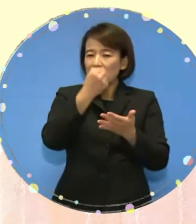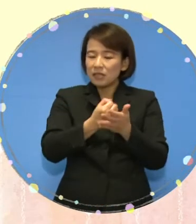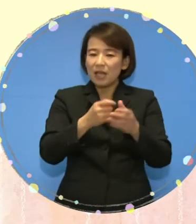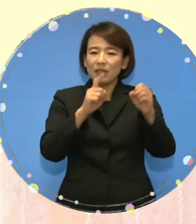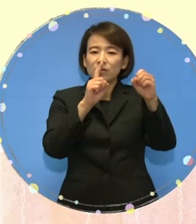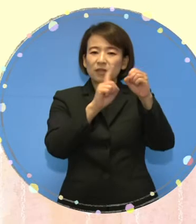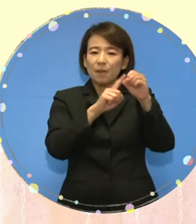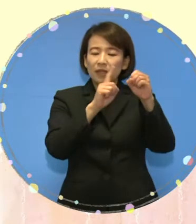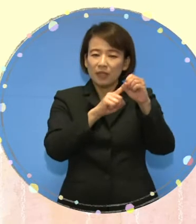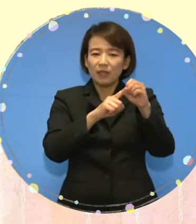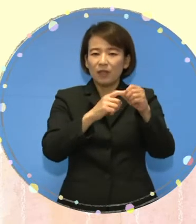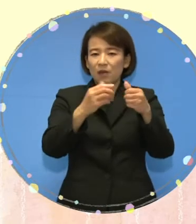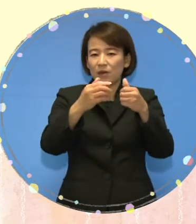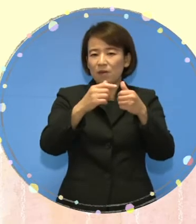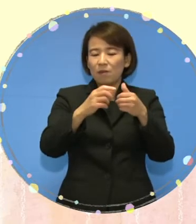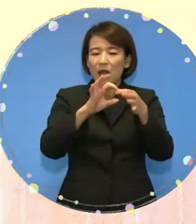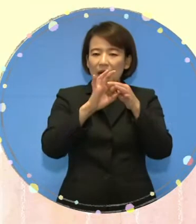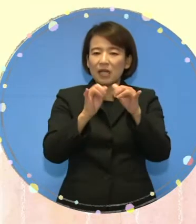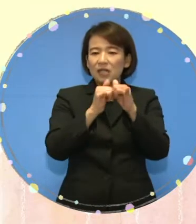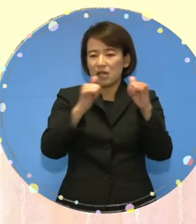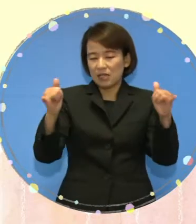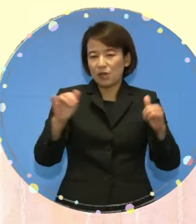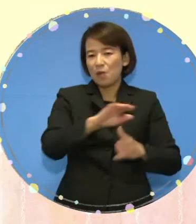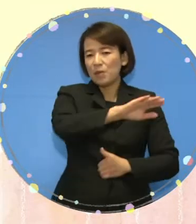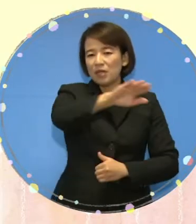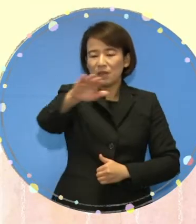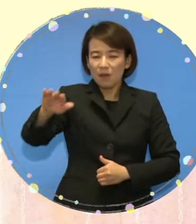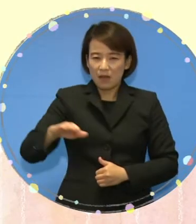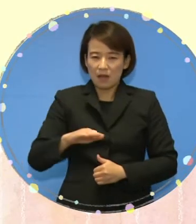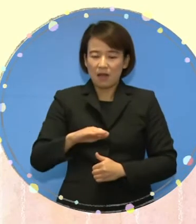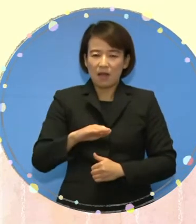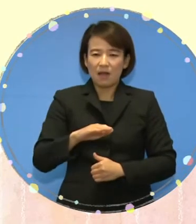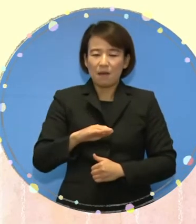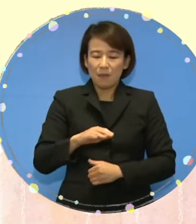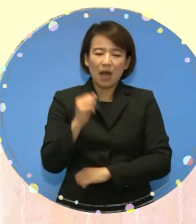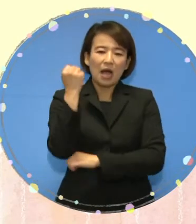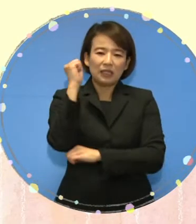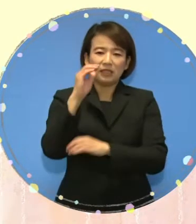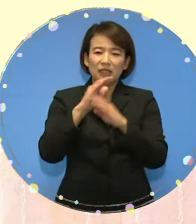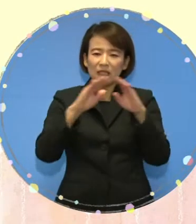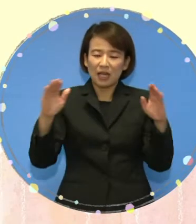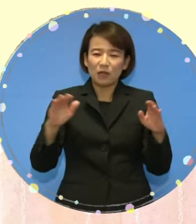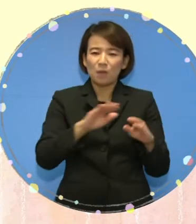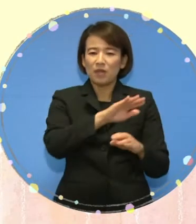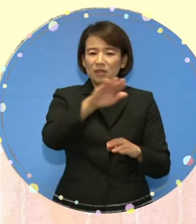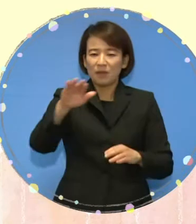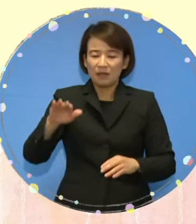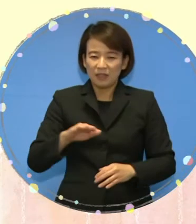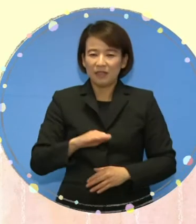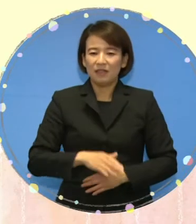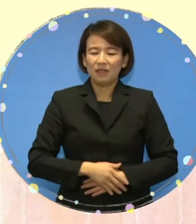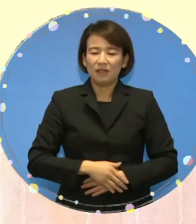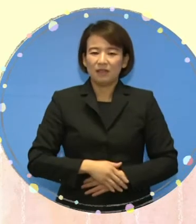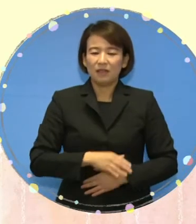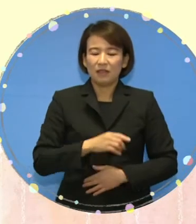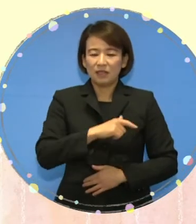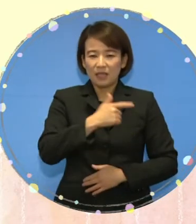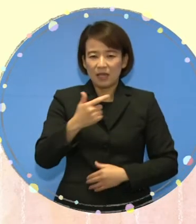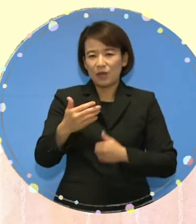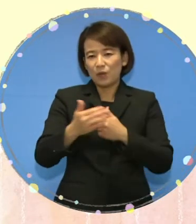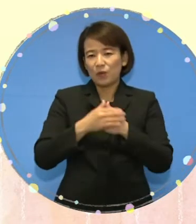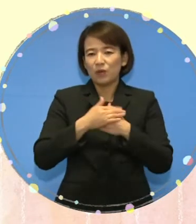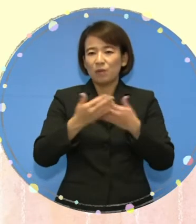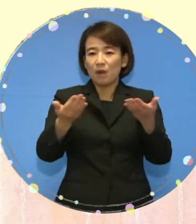を頂いた墓地関係者近隣住民の皆様ならびに地元自治会の皆様に大変